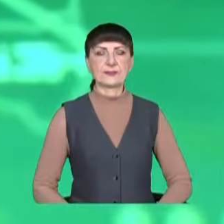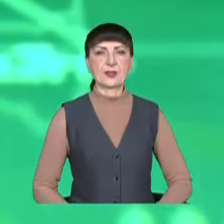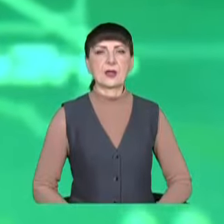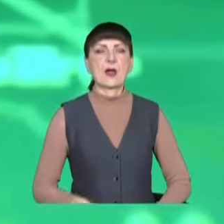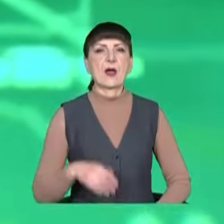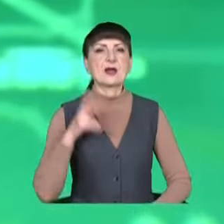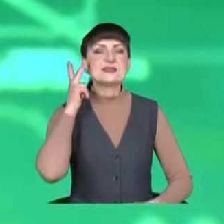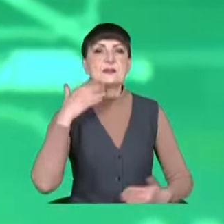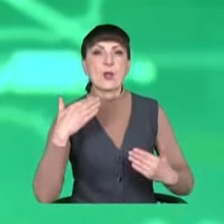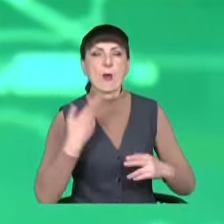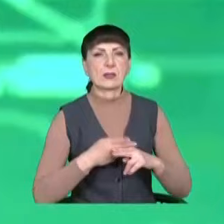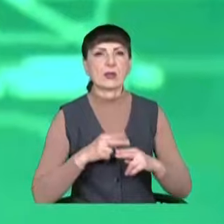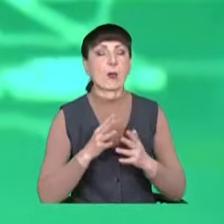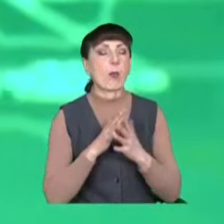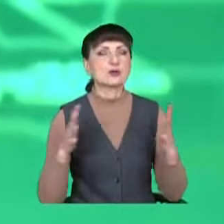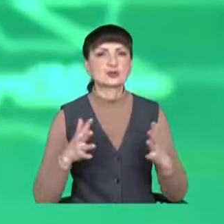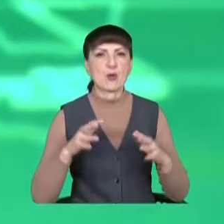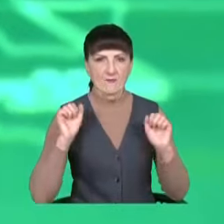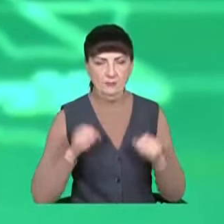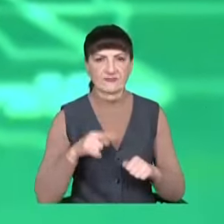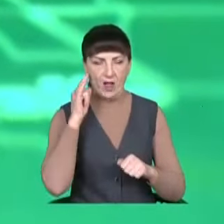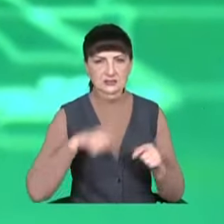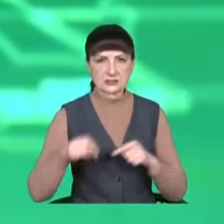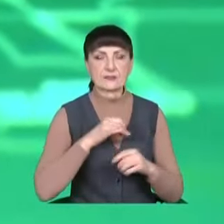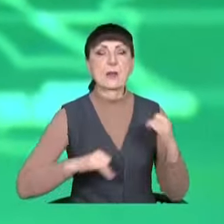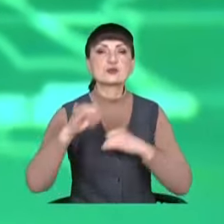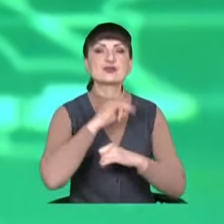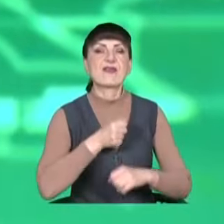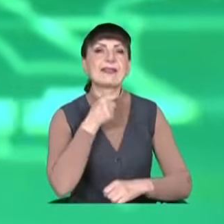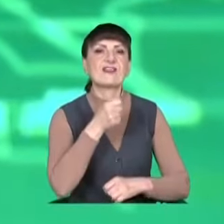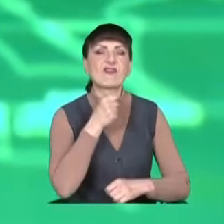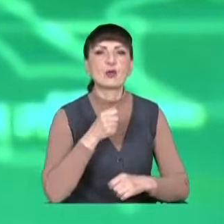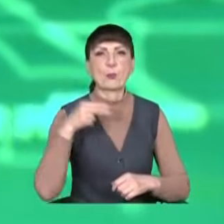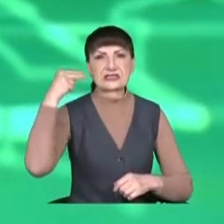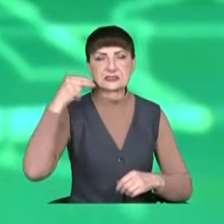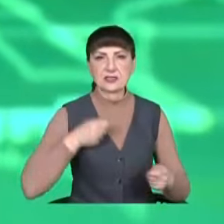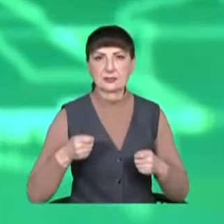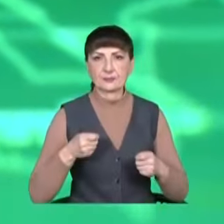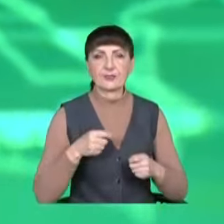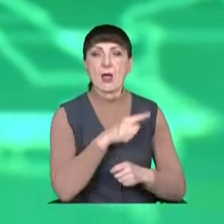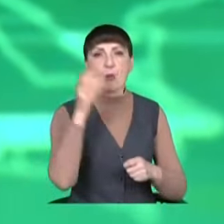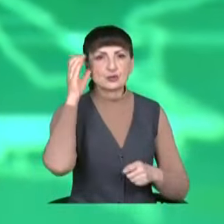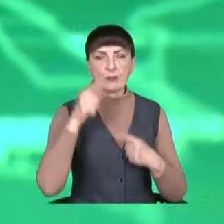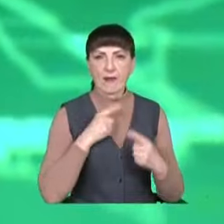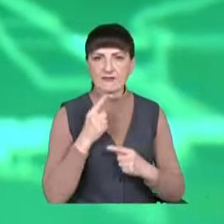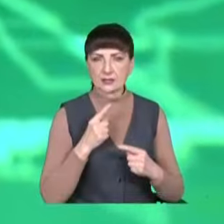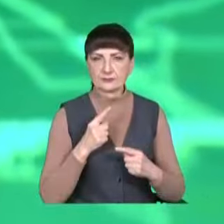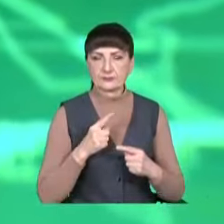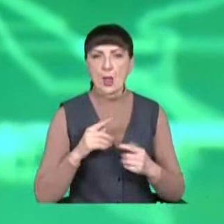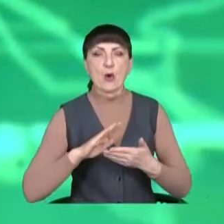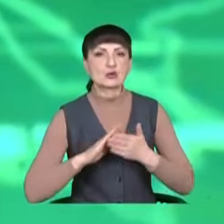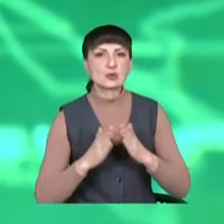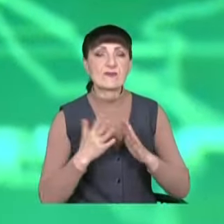Дипломатия – это большое оружие Казахстана. Обсуждая интервью Касым-Жомарта Токаева, отдельные эксперты отмечают, что в